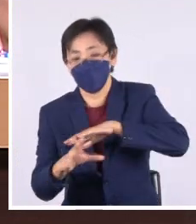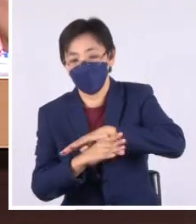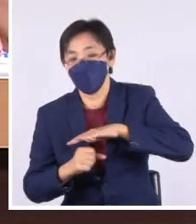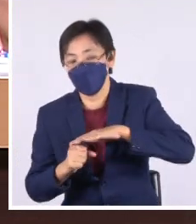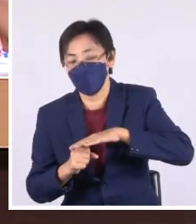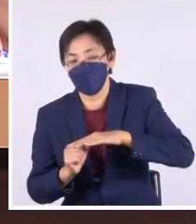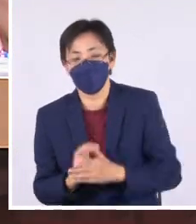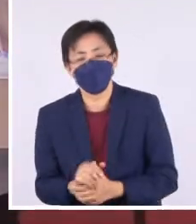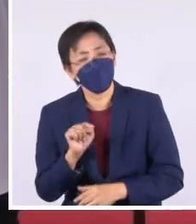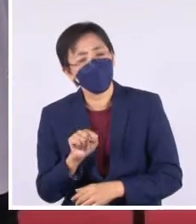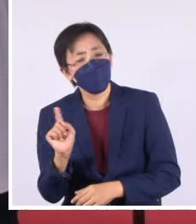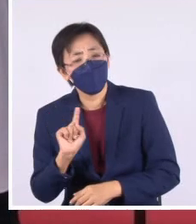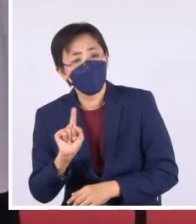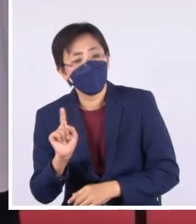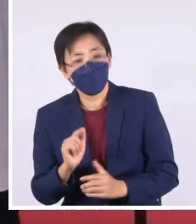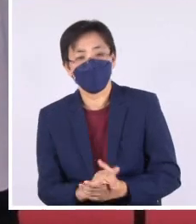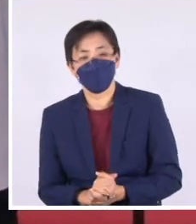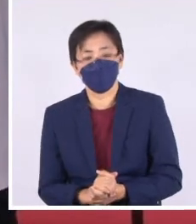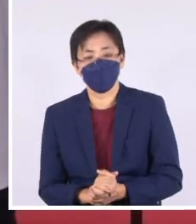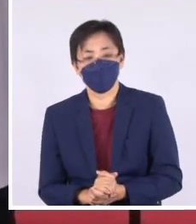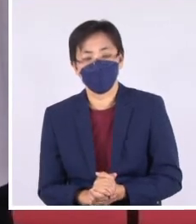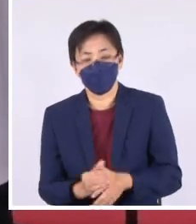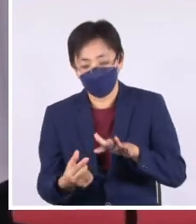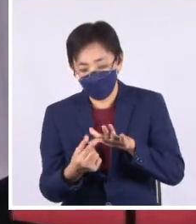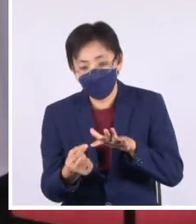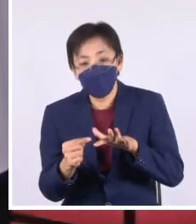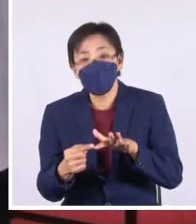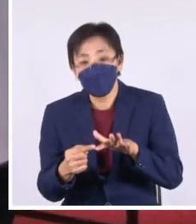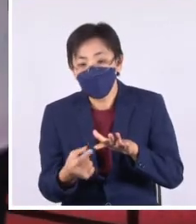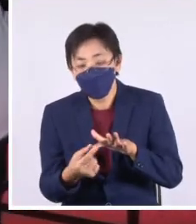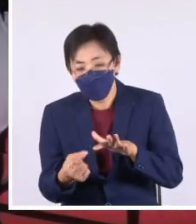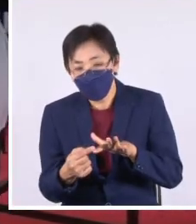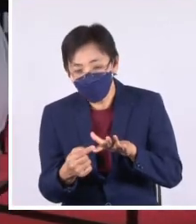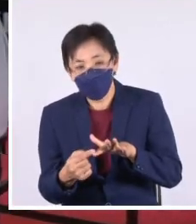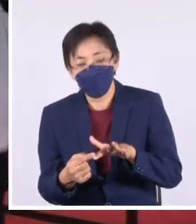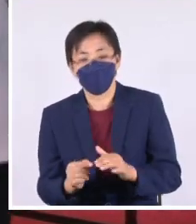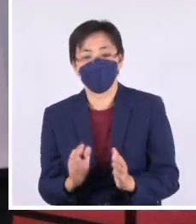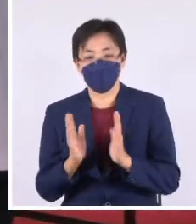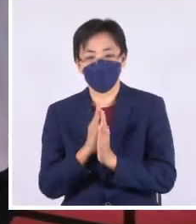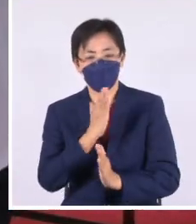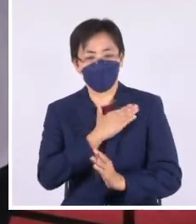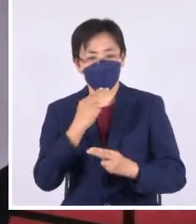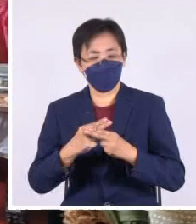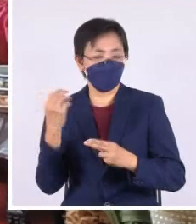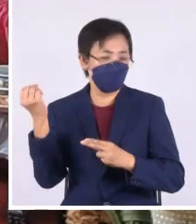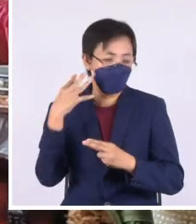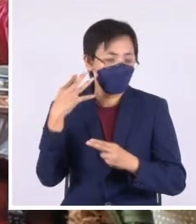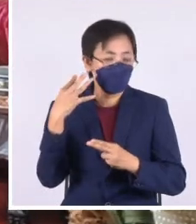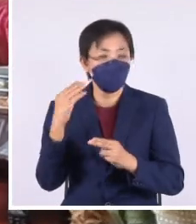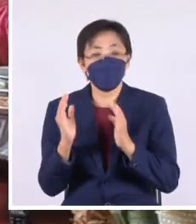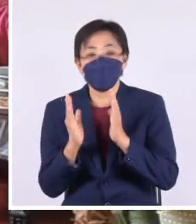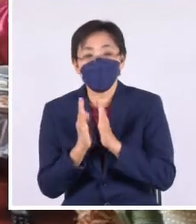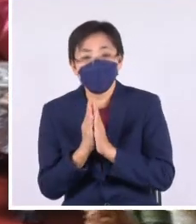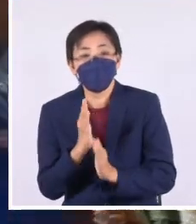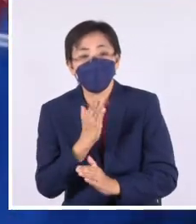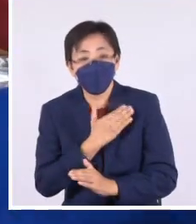รียกว่าอุกอาจจริงๆค่ะไปขโมยเล็บที่เป็นสรีระสังขารของเกจิดังคือหลวงปู่หงพรหมปัญโยเ